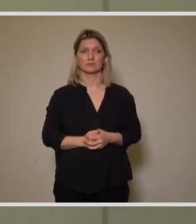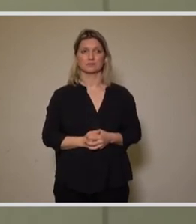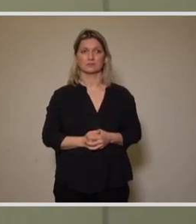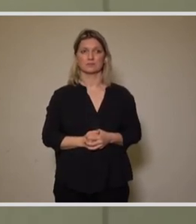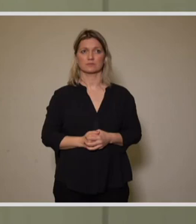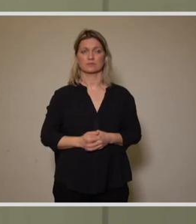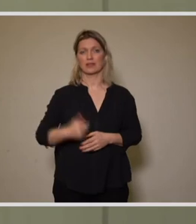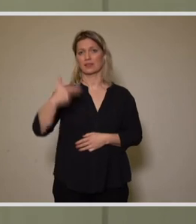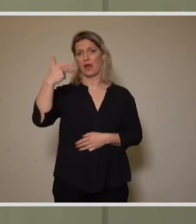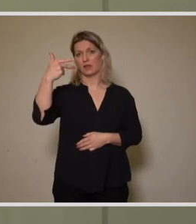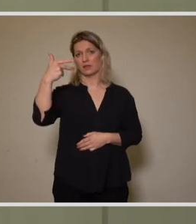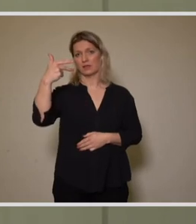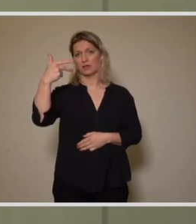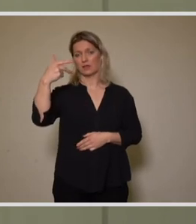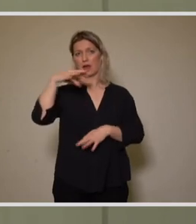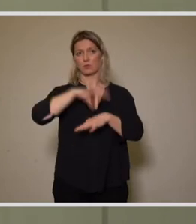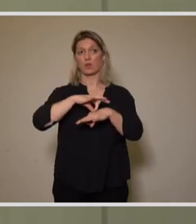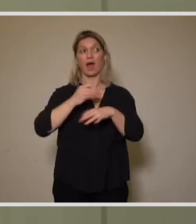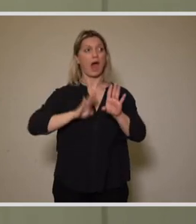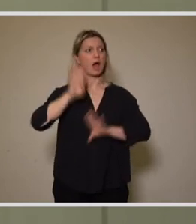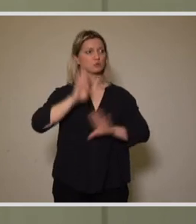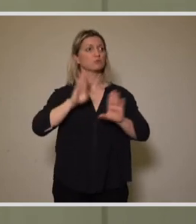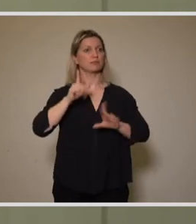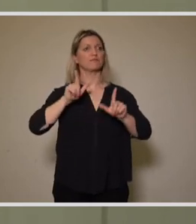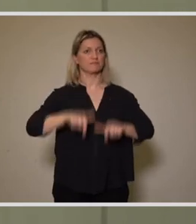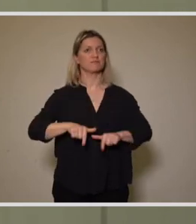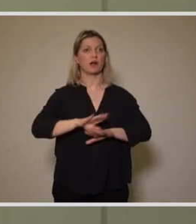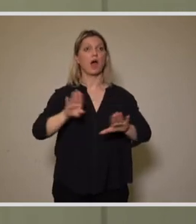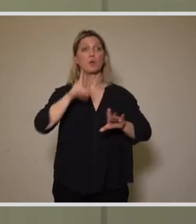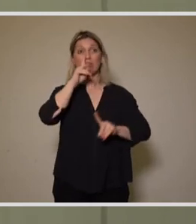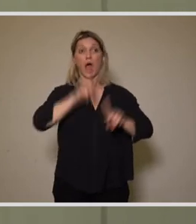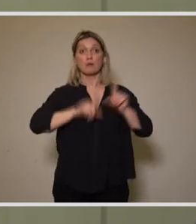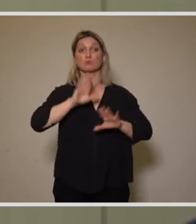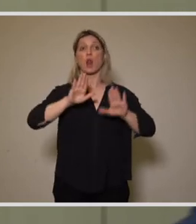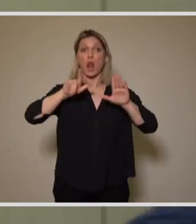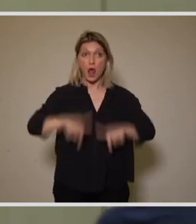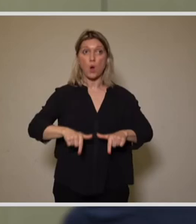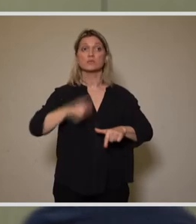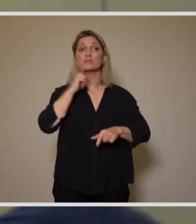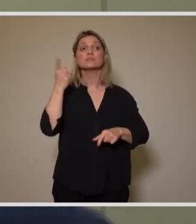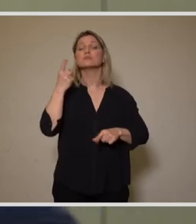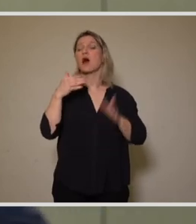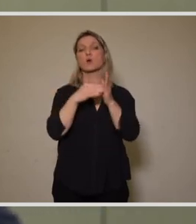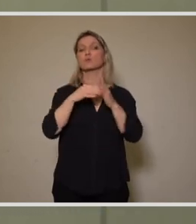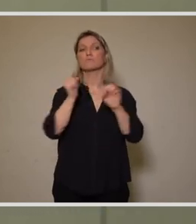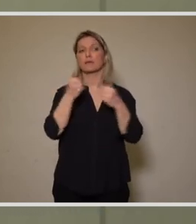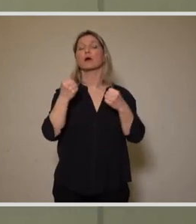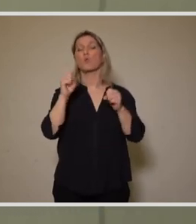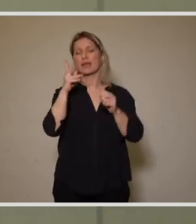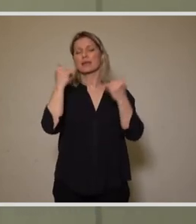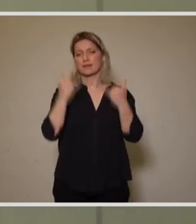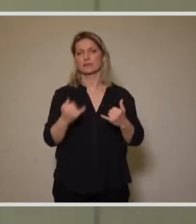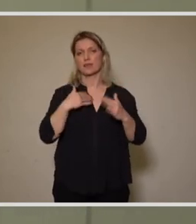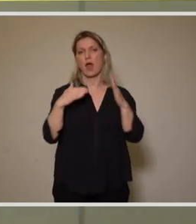Drei Minuten Auszeit. Wir haben mit der Abstimmung noch nicht begonnen. Während der Abstimmung dann natürlich nicht mehr. Aber wir sollen kurz davor einzusteigen. Machen wir eine ganz kurze Auszeit. Ja.